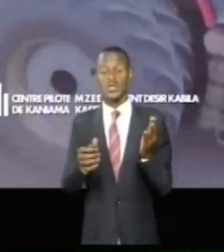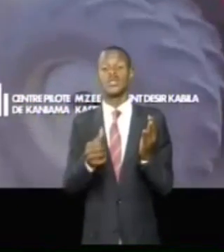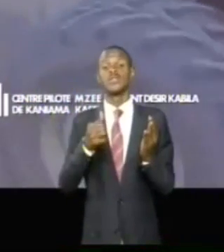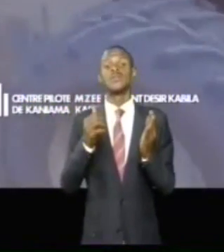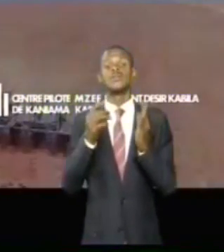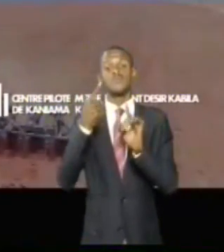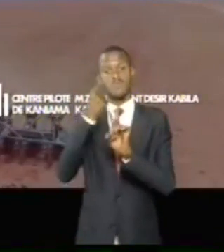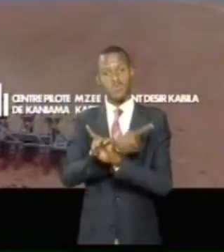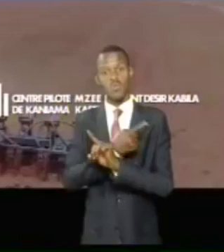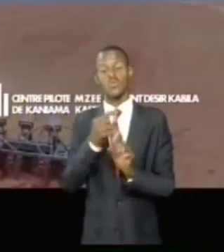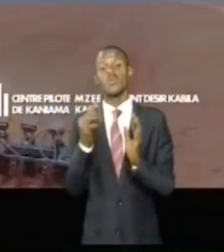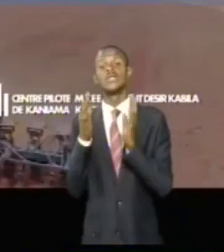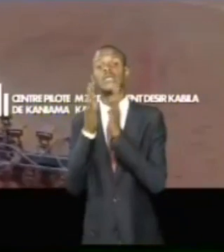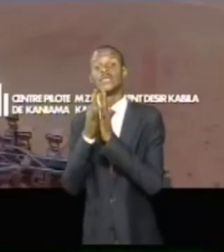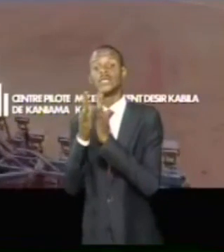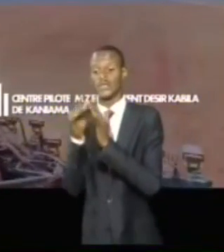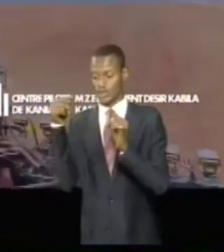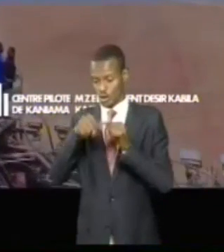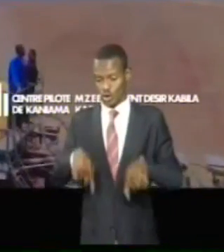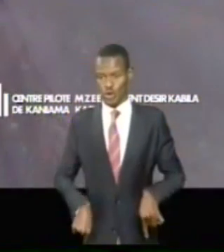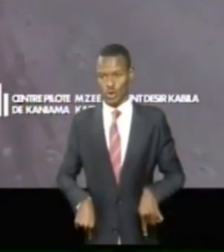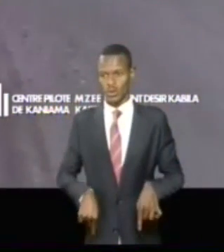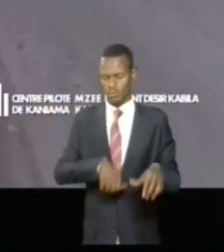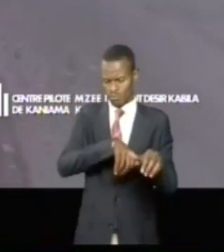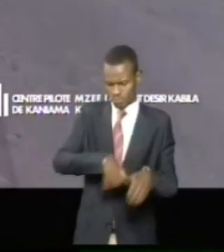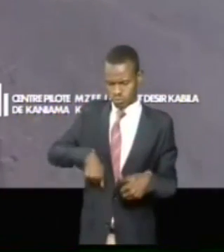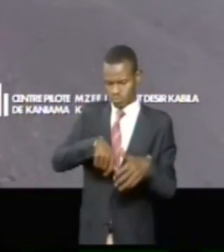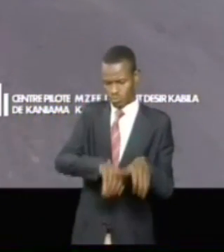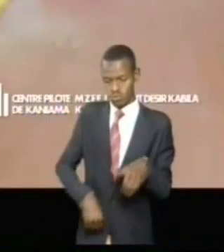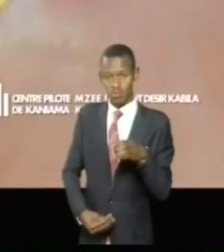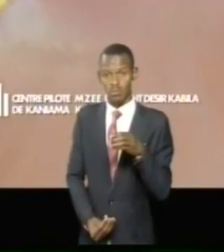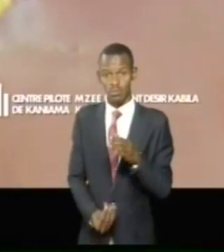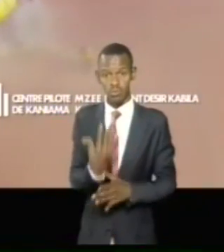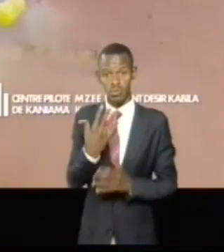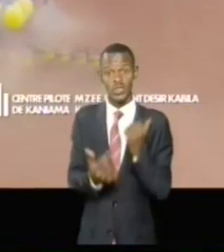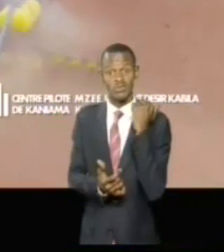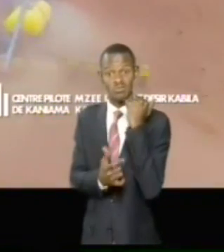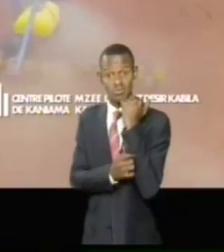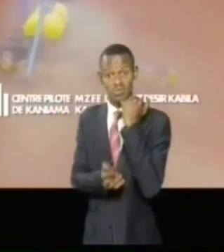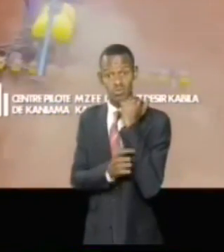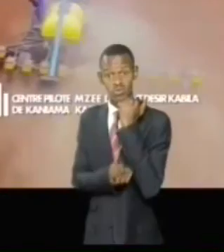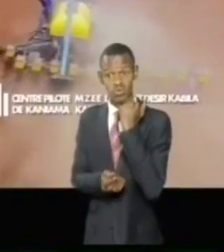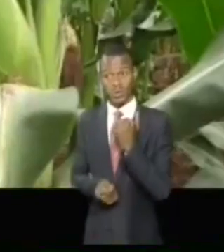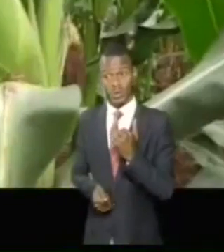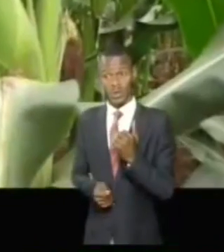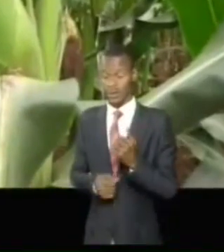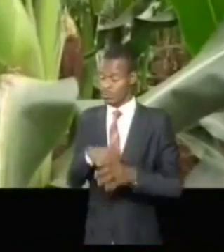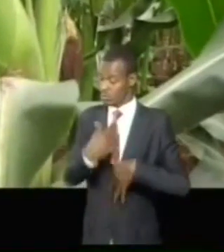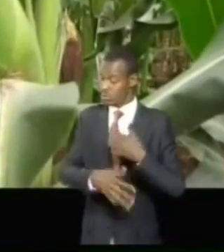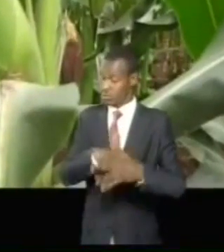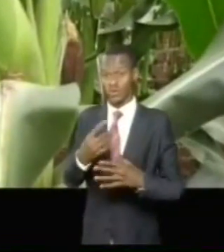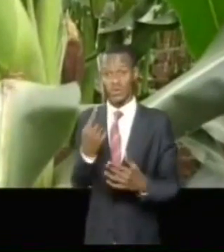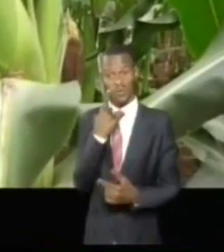apprêter les sols à recevoir la semence de maïs. Labour, semis et aujourd'hui, les plantes ont